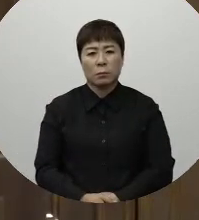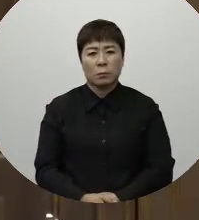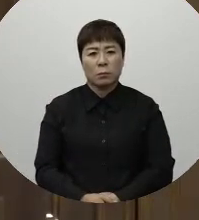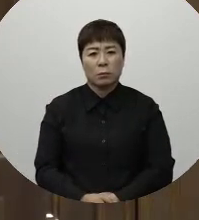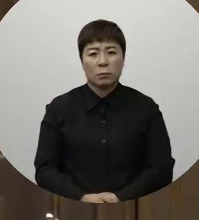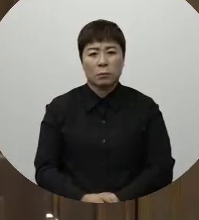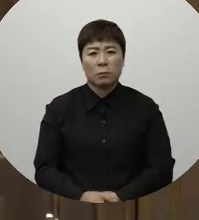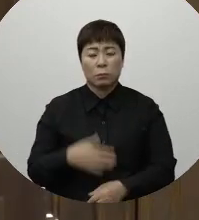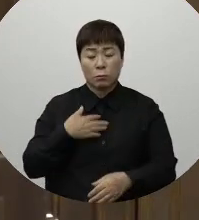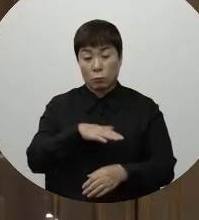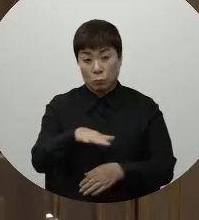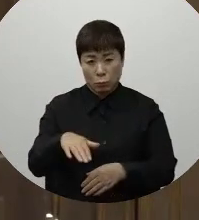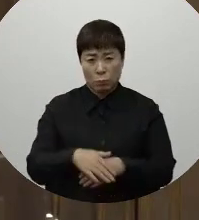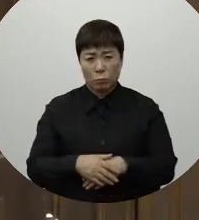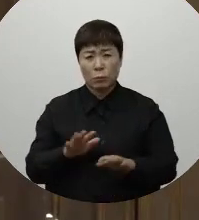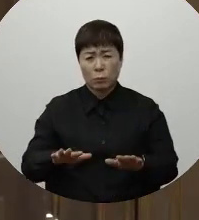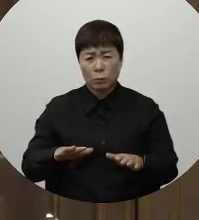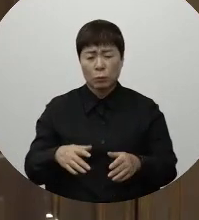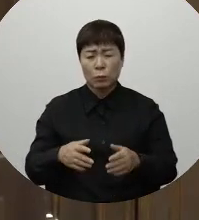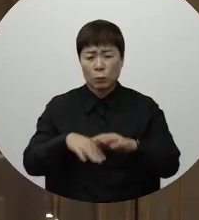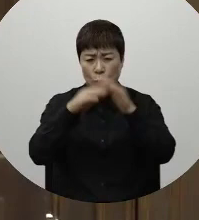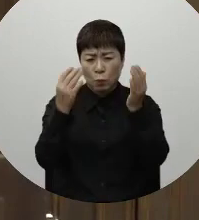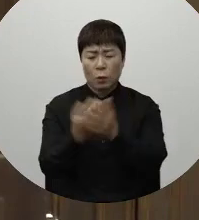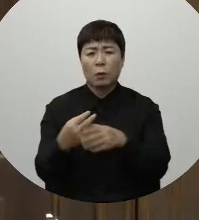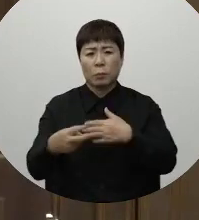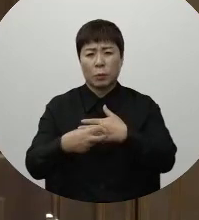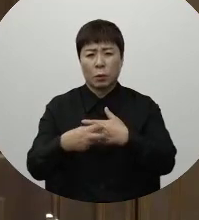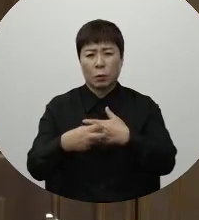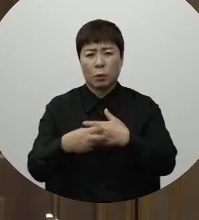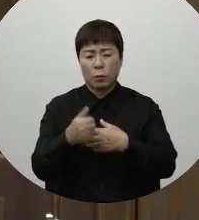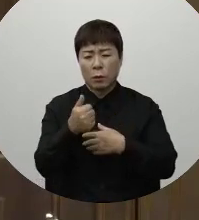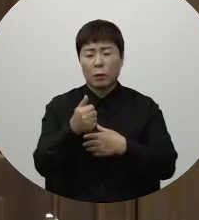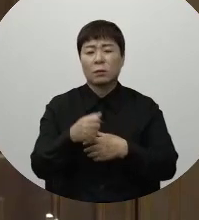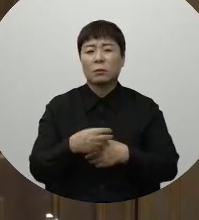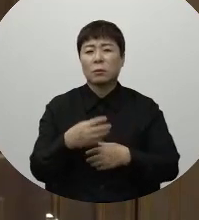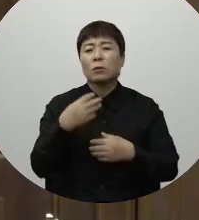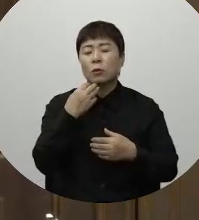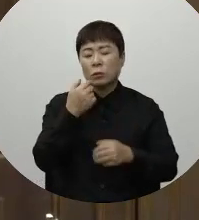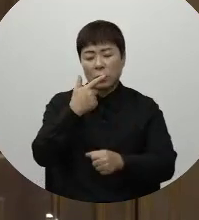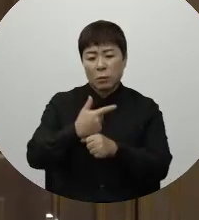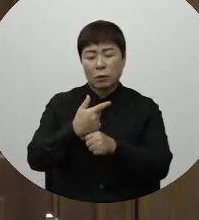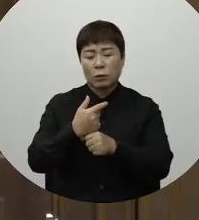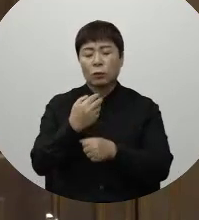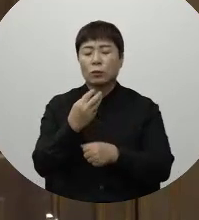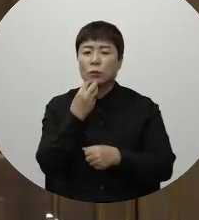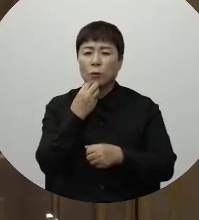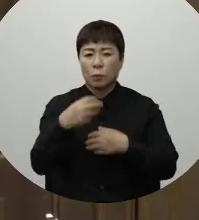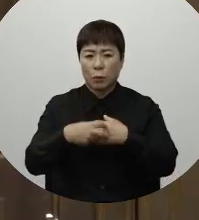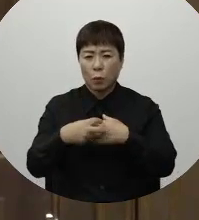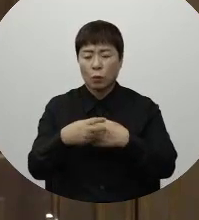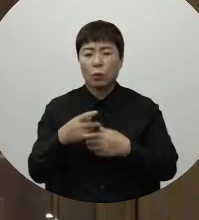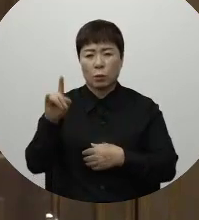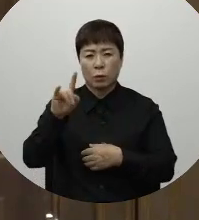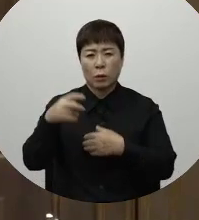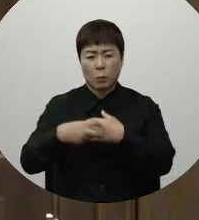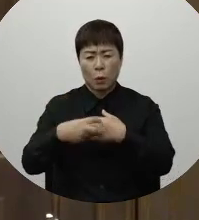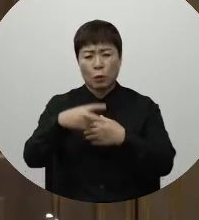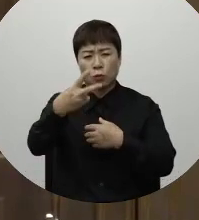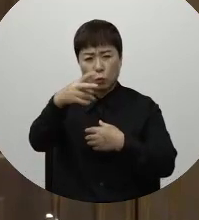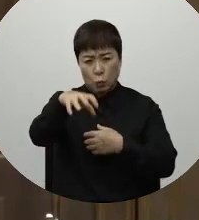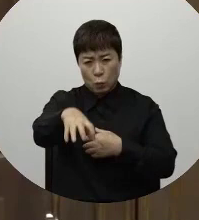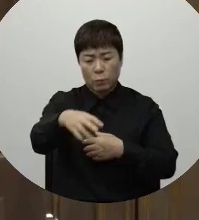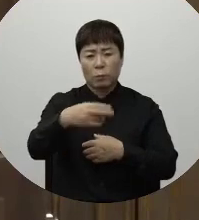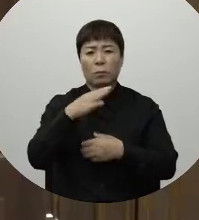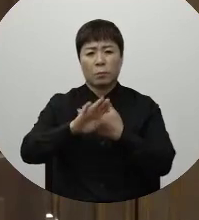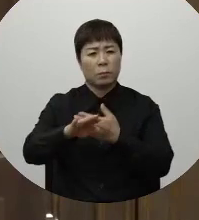그런데 우리 시는 현재 종합병원이 한양병원과 현대병원 단 두 곳밖에 존재하지 않습니다.